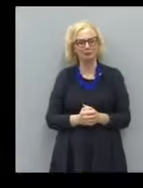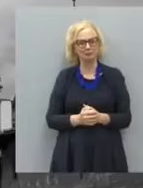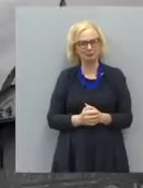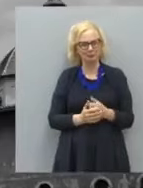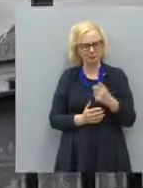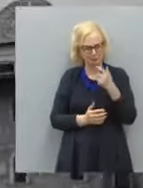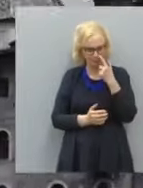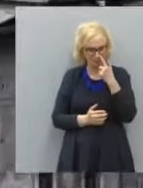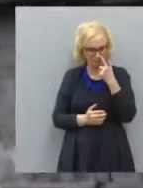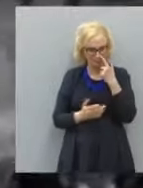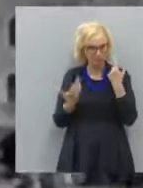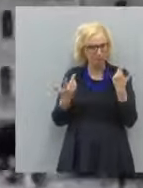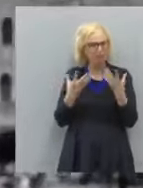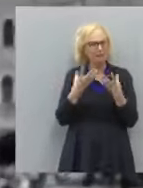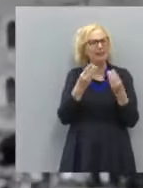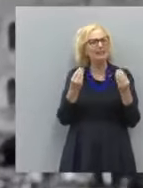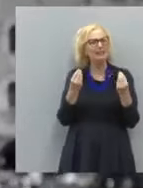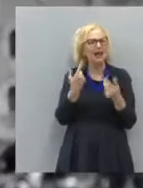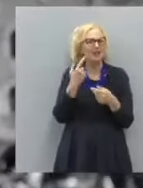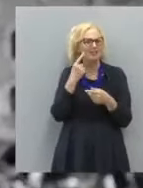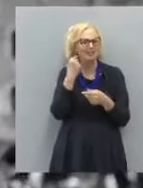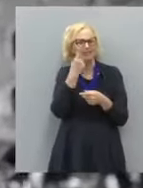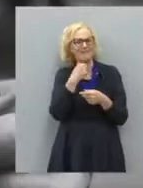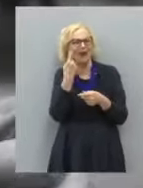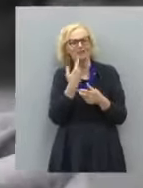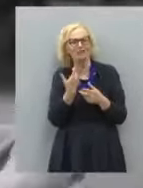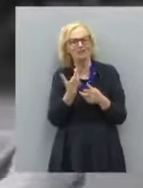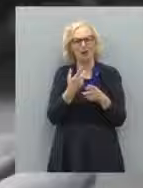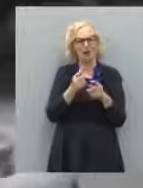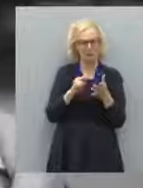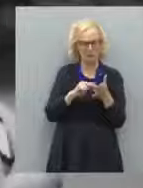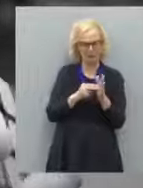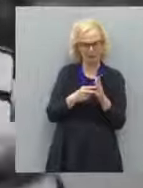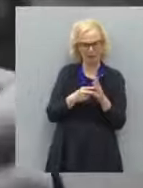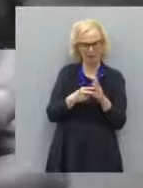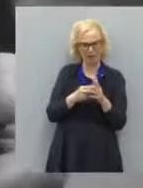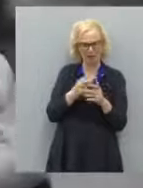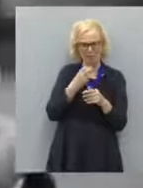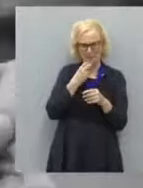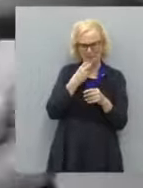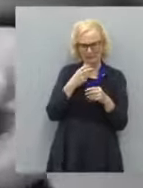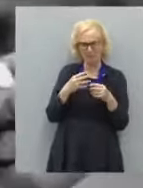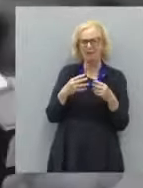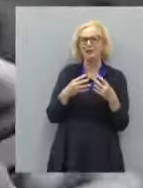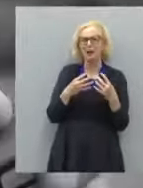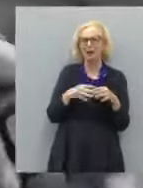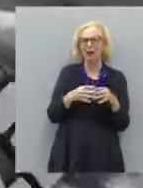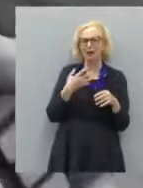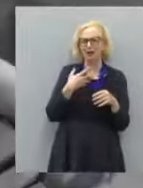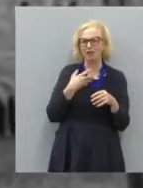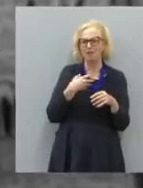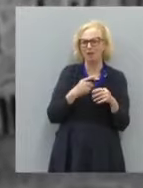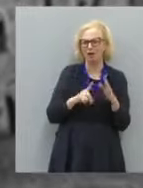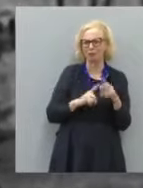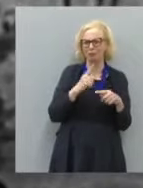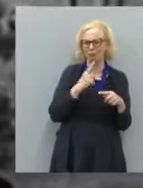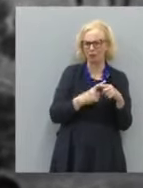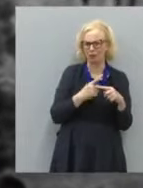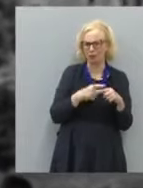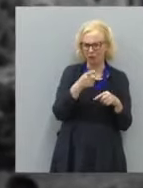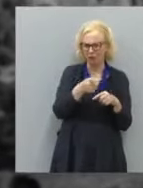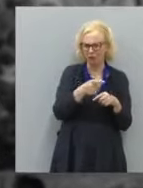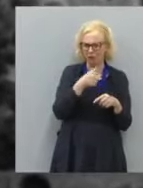le tante facce di un problema la batteria della macchina a un foro positivo la faccio tamponare